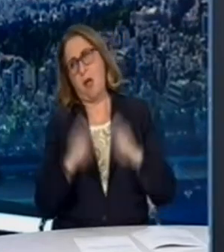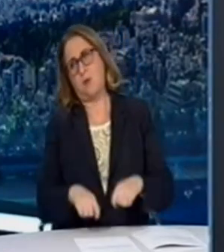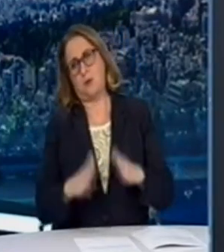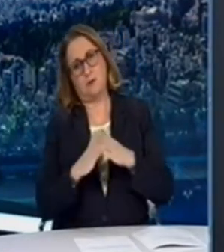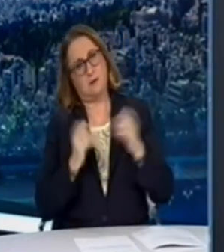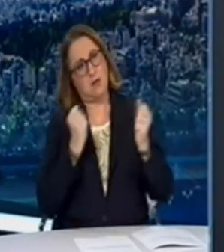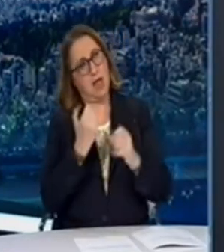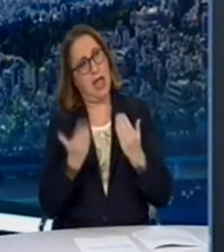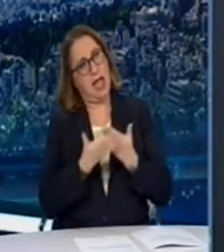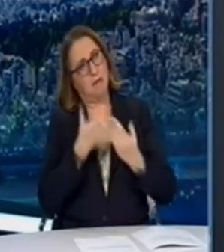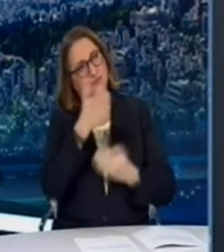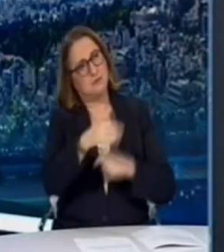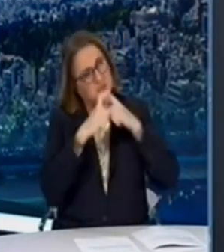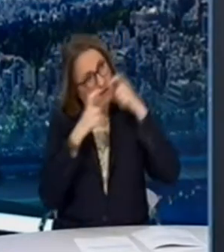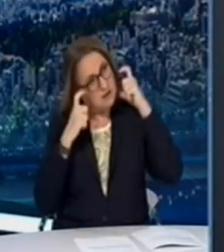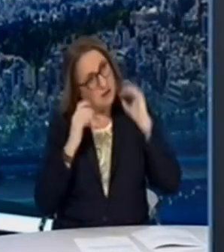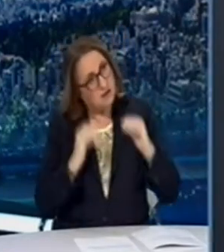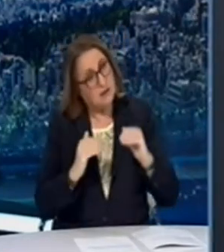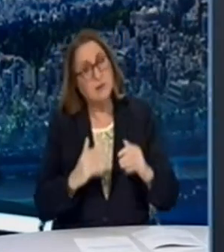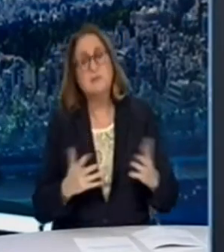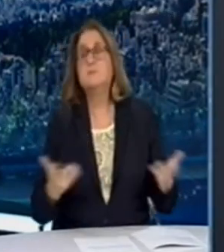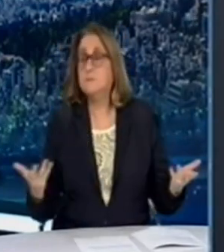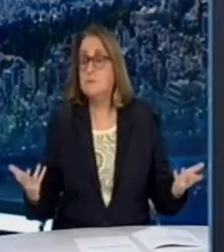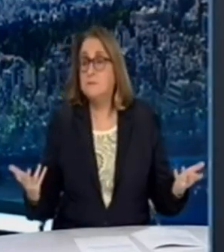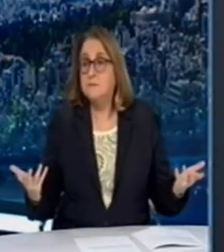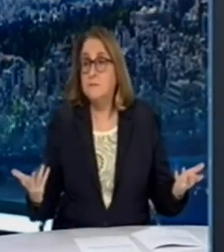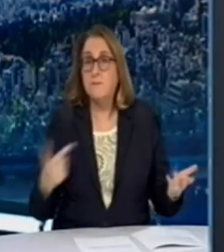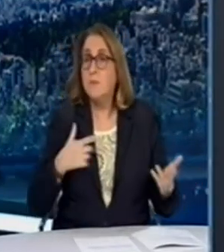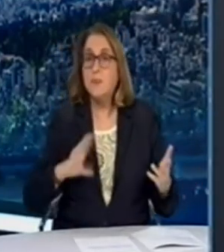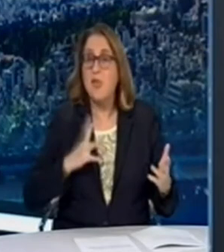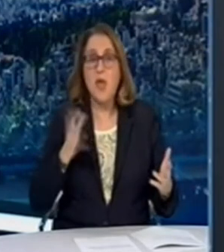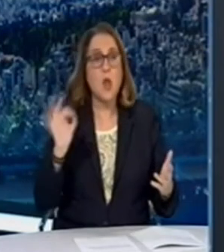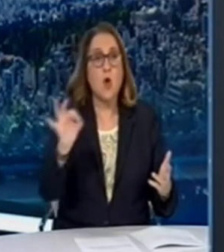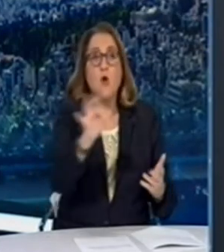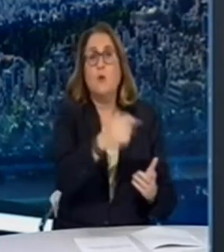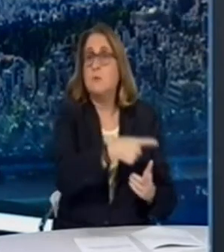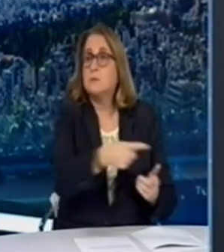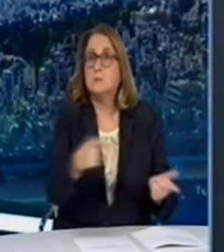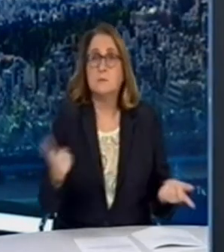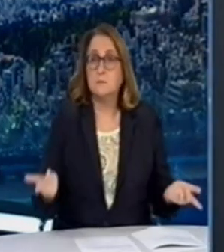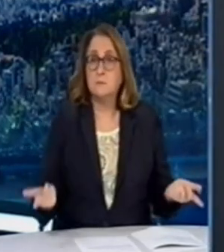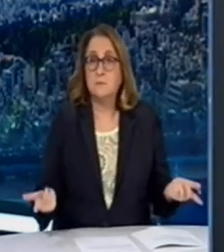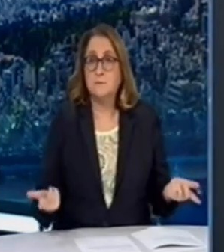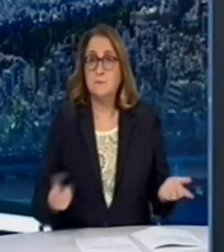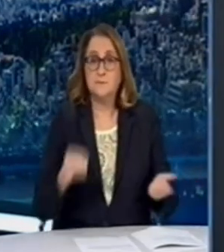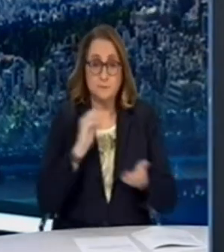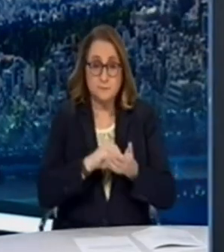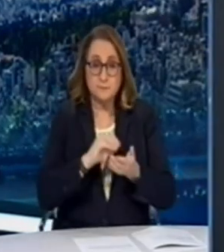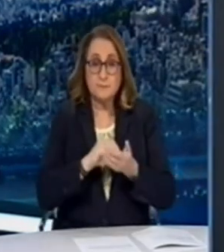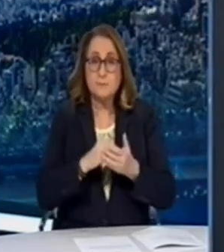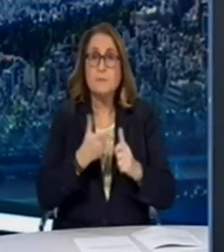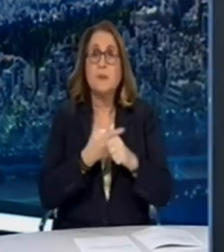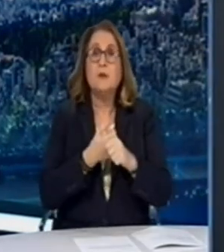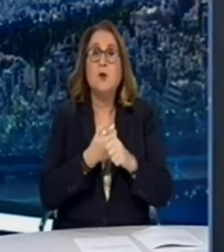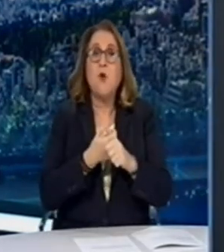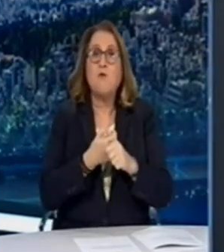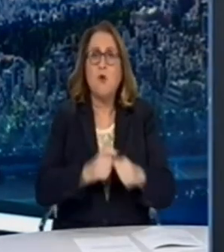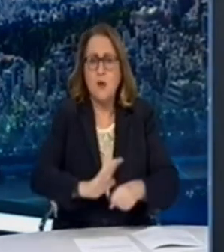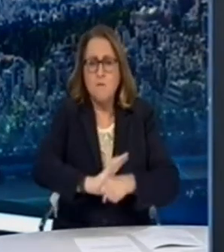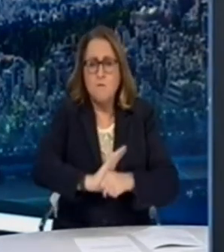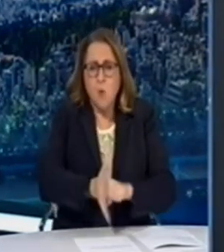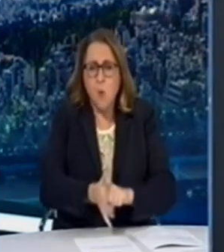Έχουμε τα μέσα μεταφοράς. Είναι ασφυκτικές οι συνθήκες. Το κατανοώ. Είναι αδύνατον αυτή τη στιγμή να επενδύσουμε σε περισσότερη